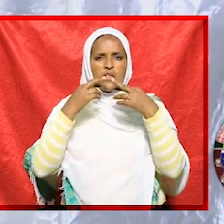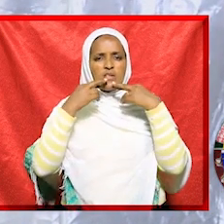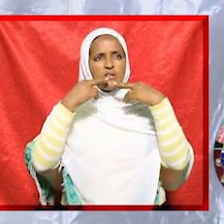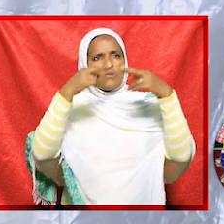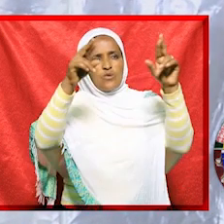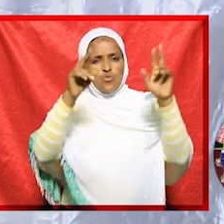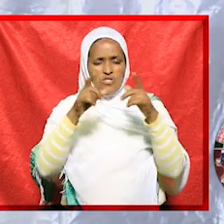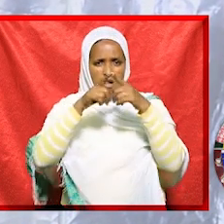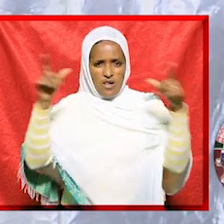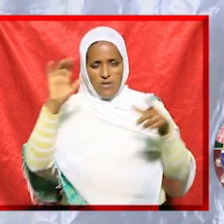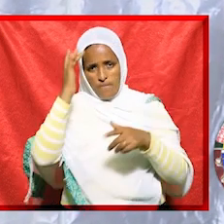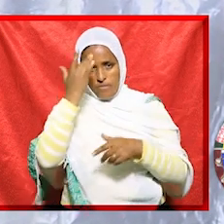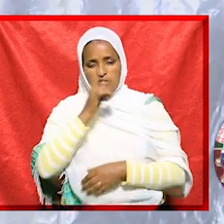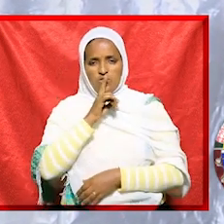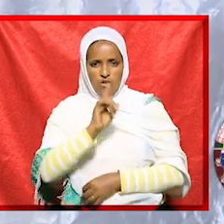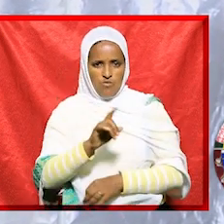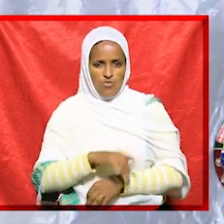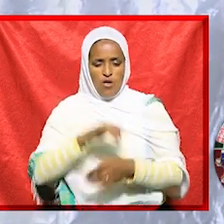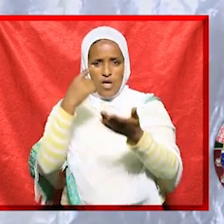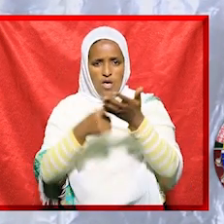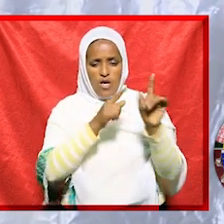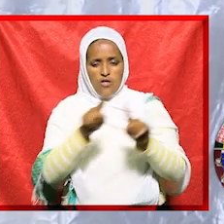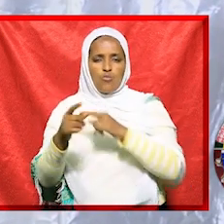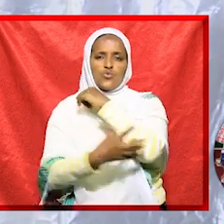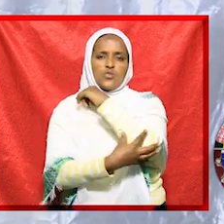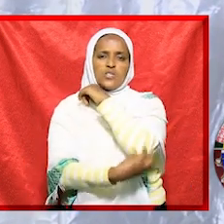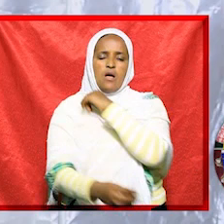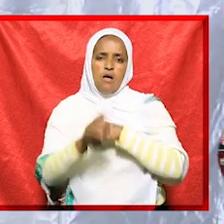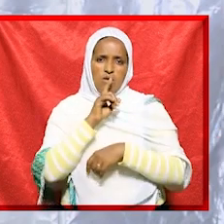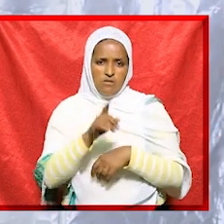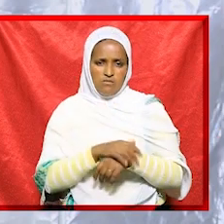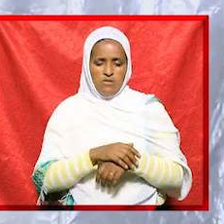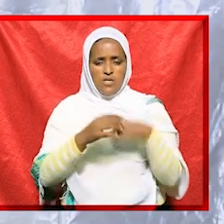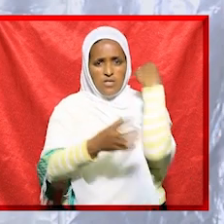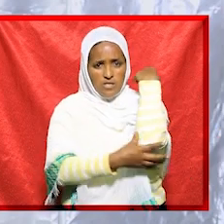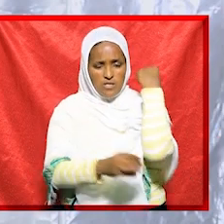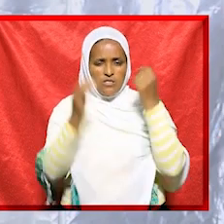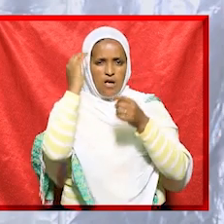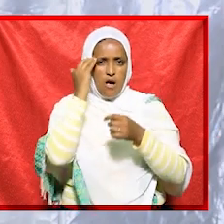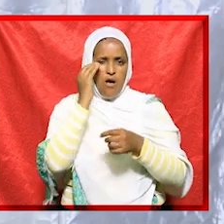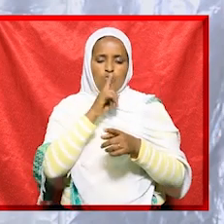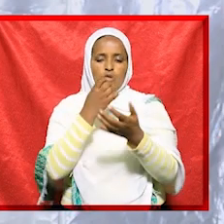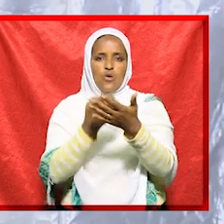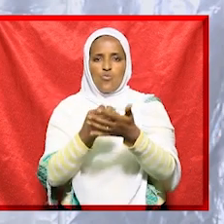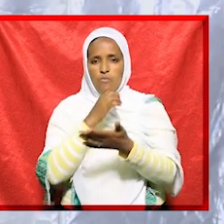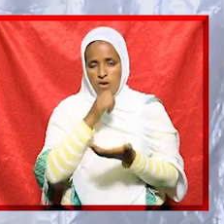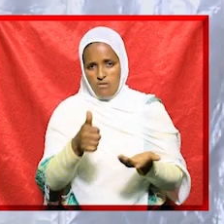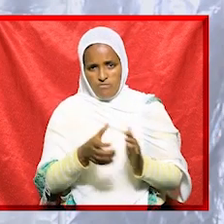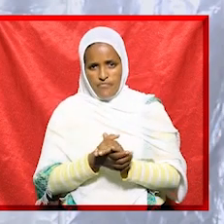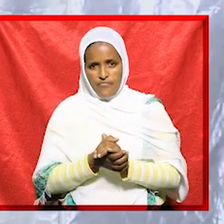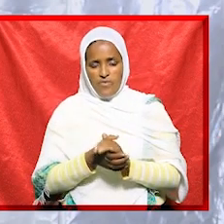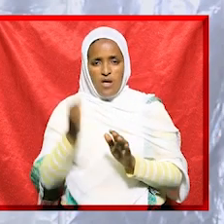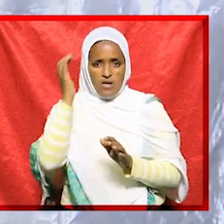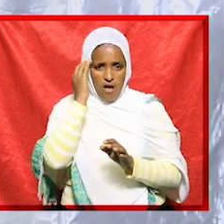ስለዚህ በሀገር ላይ የታወጀ ትልቅ በሽታ ነው ይሄ ደግሞ ድህነታችን ነው ድህነታችን